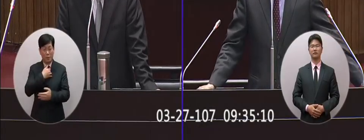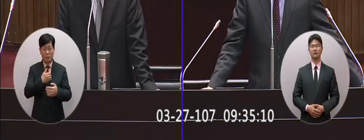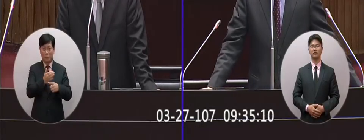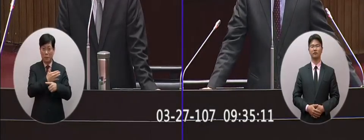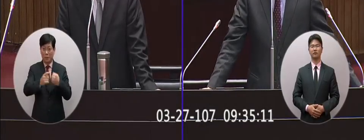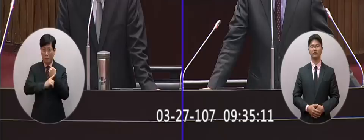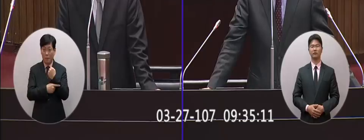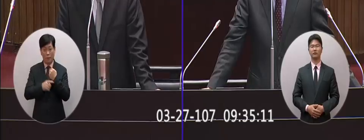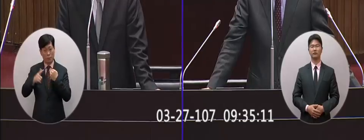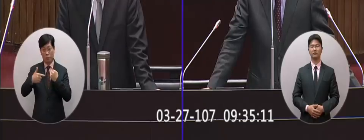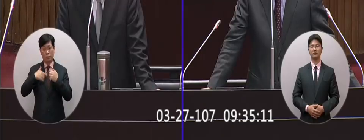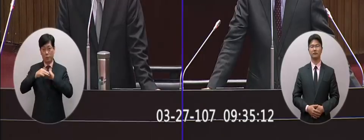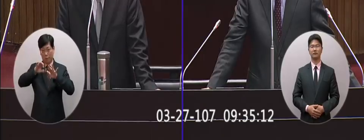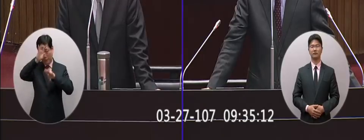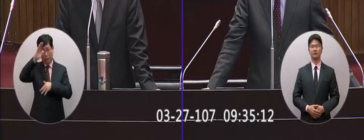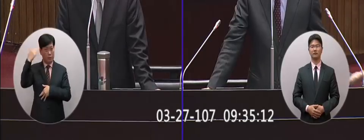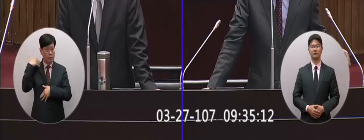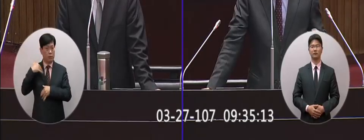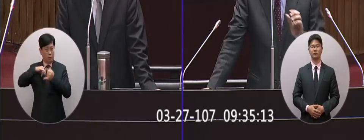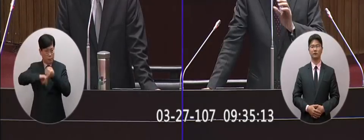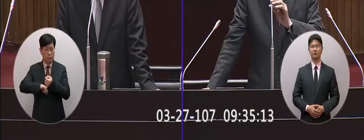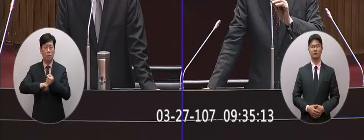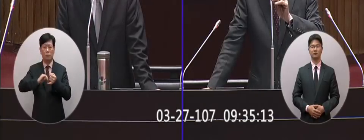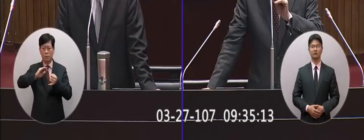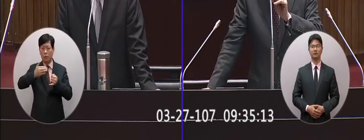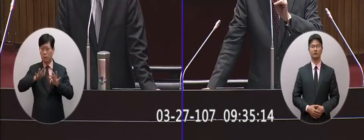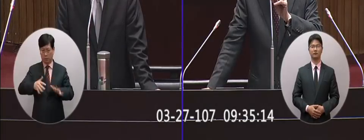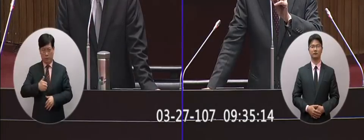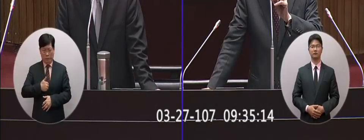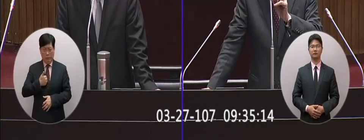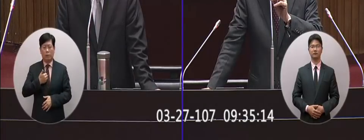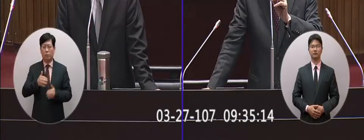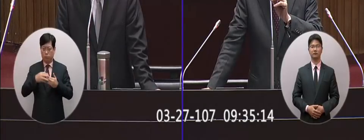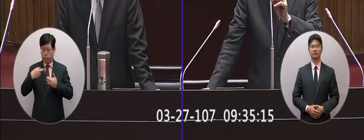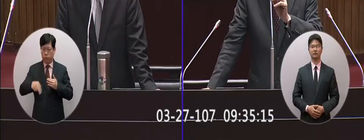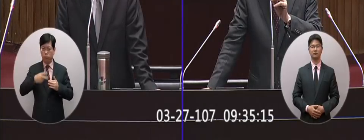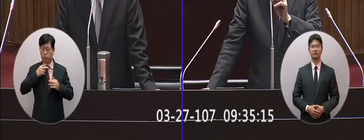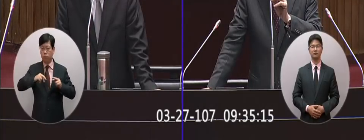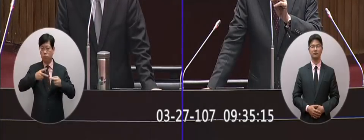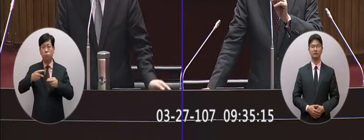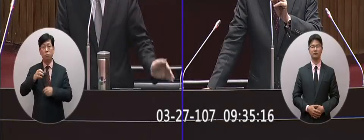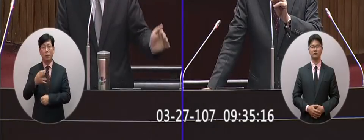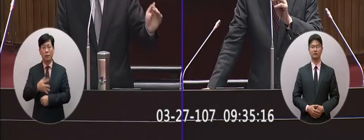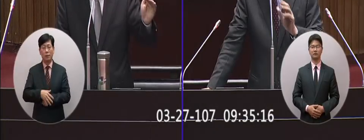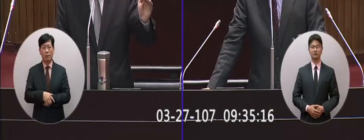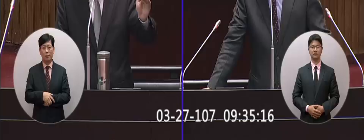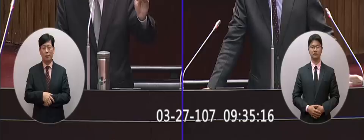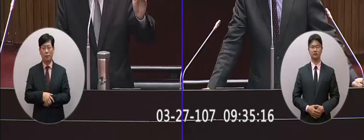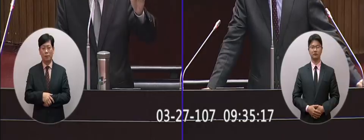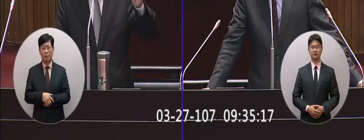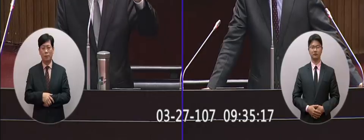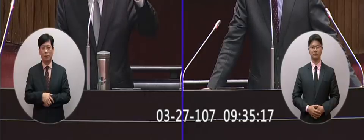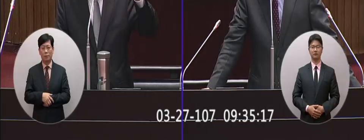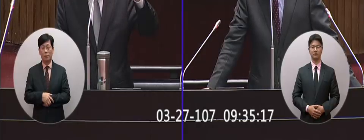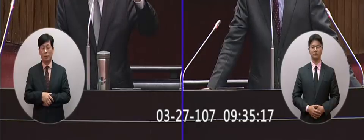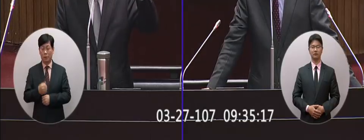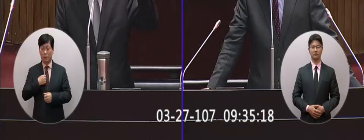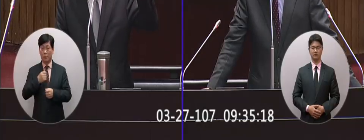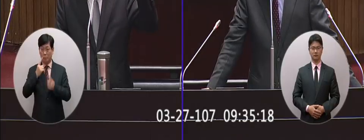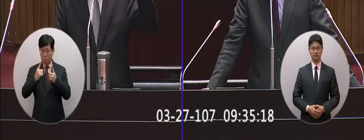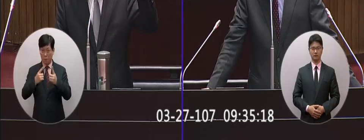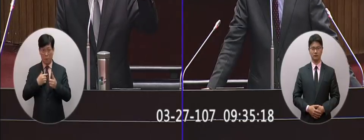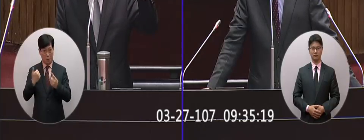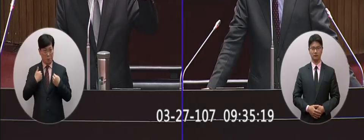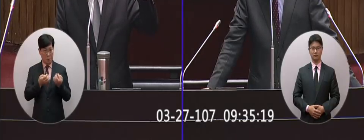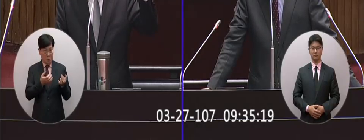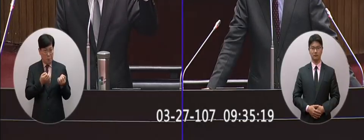税。虽然不是民进党所制定不过呢，这确实有其必要啦。为什么呢？因为就是让比较